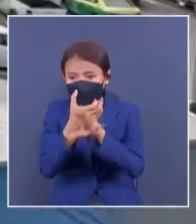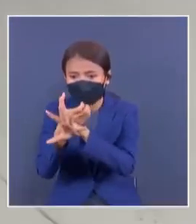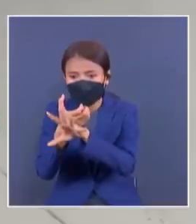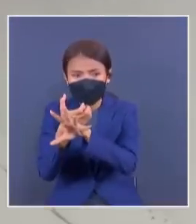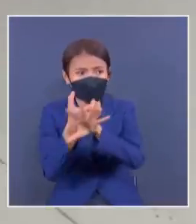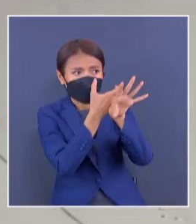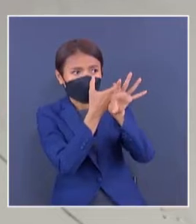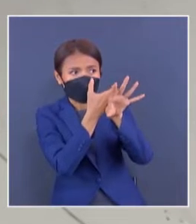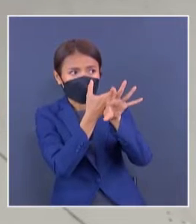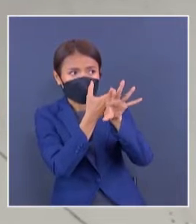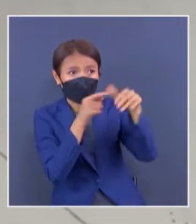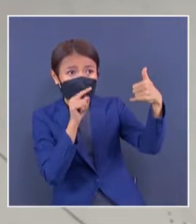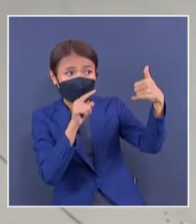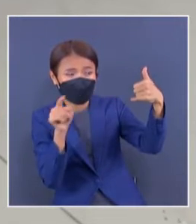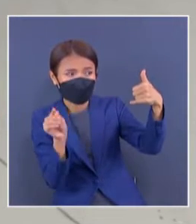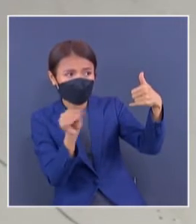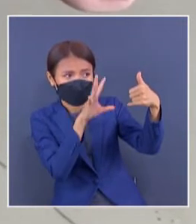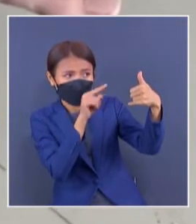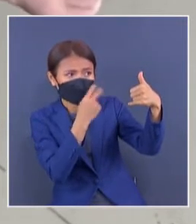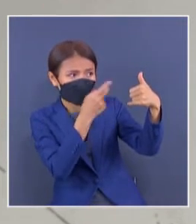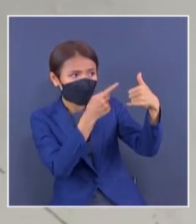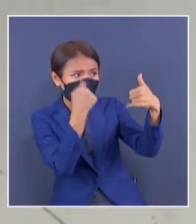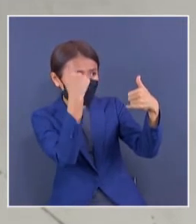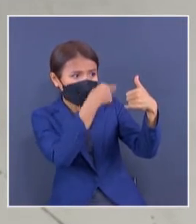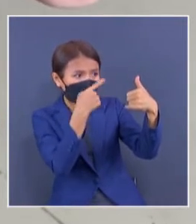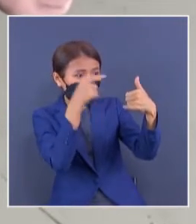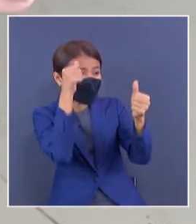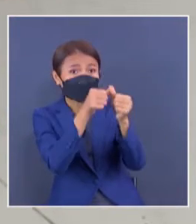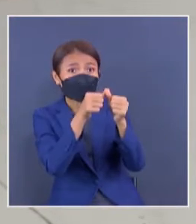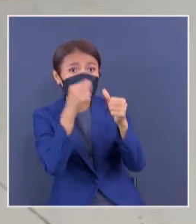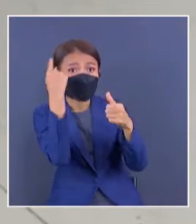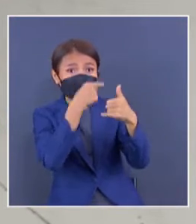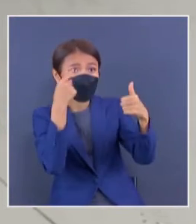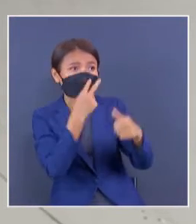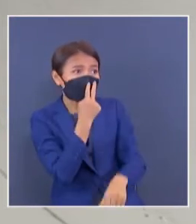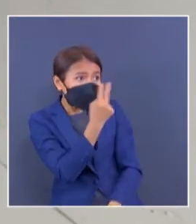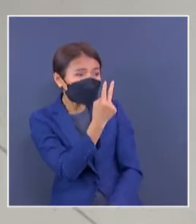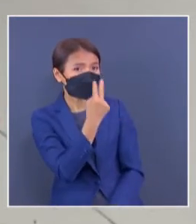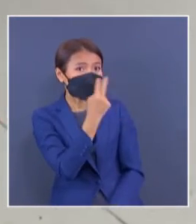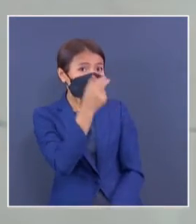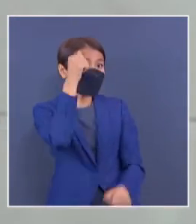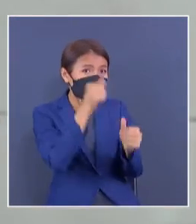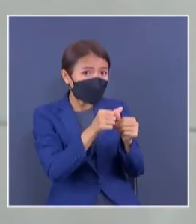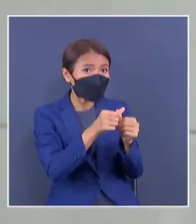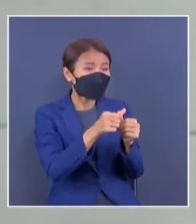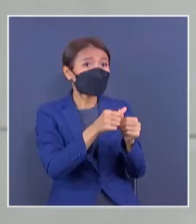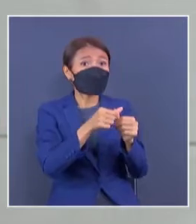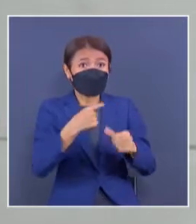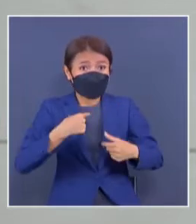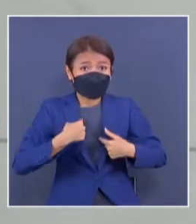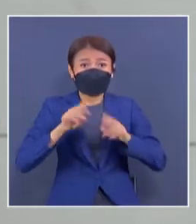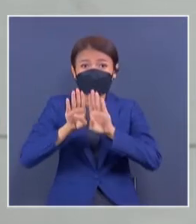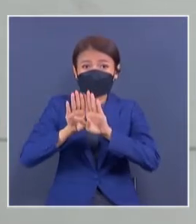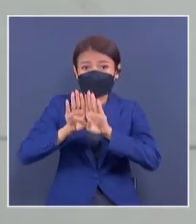ายเพื่อจำใบหน้าเอาไว ้ เพราะว่ามันกลางดึกครับ ครับ พอเธอจำใบหน้าได้เธอก็วิ่งหนีครับวิ่งเปิด